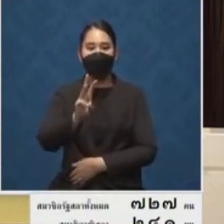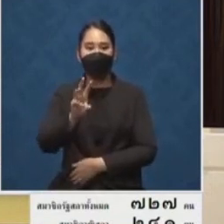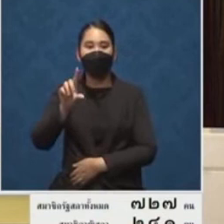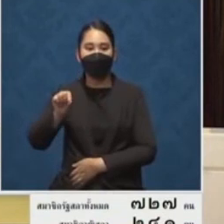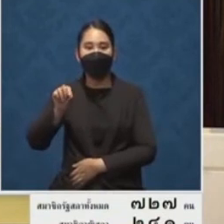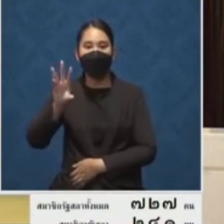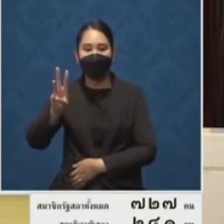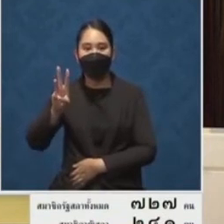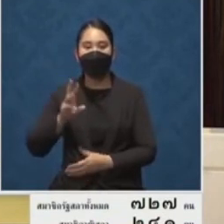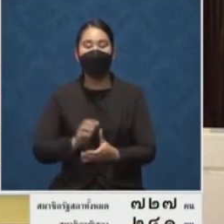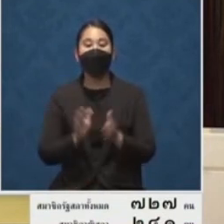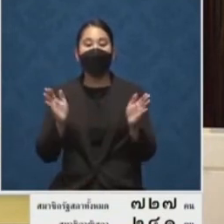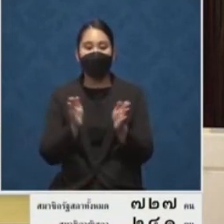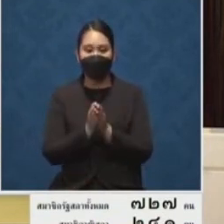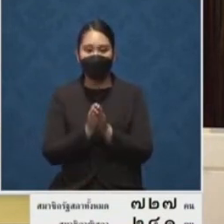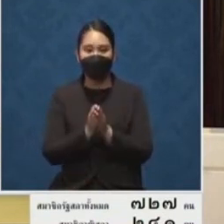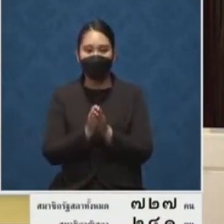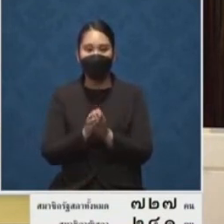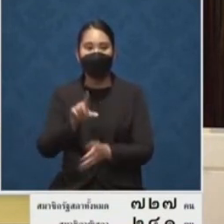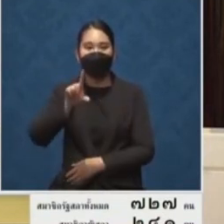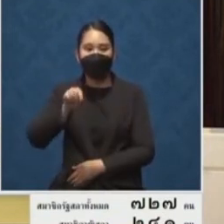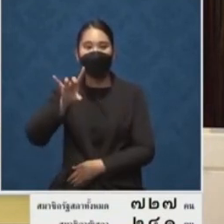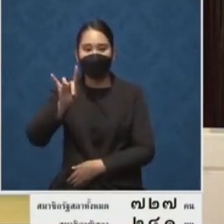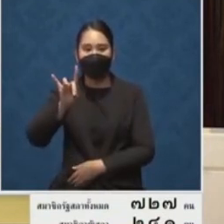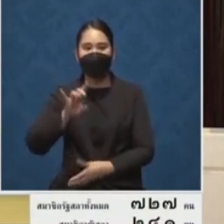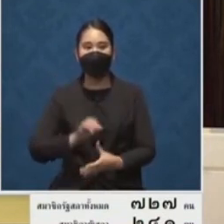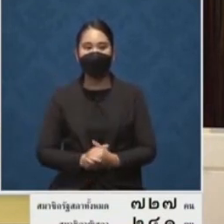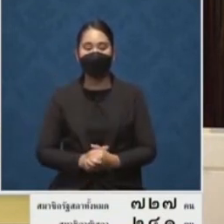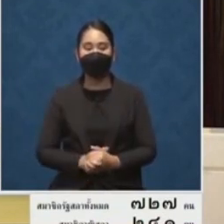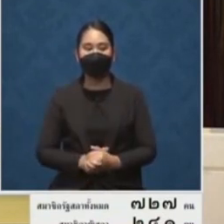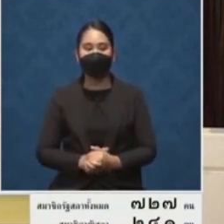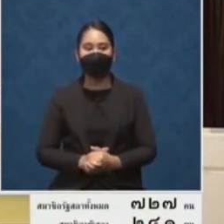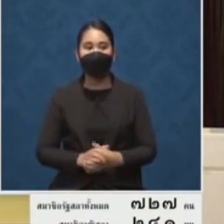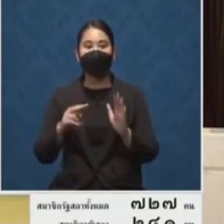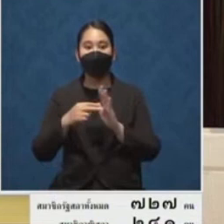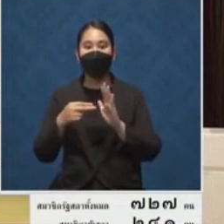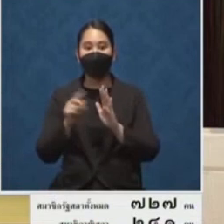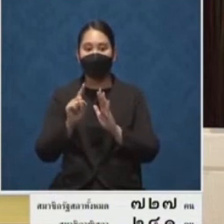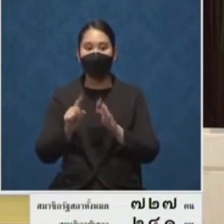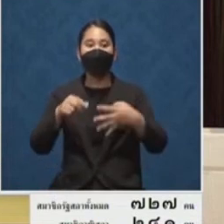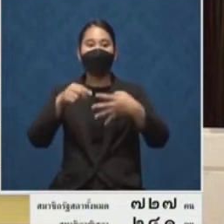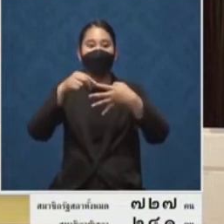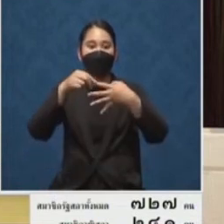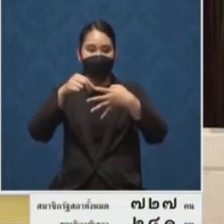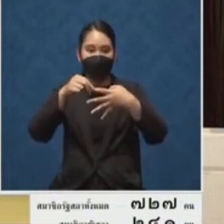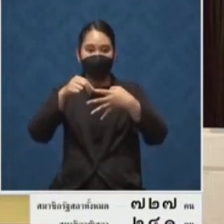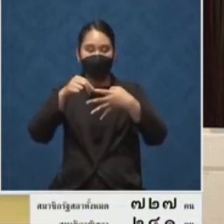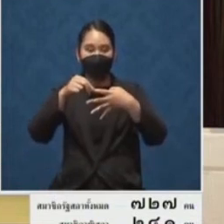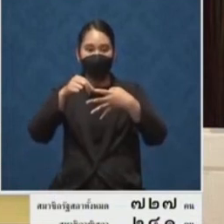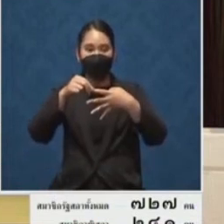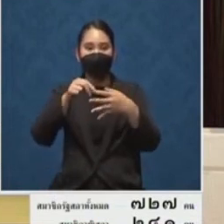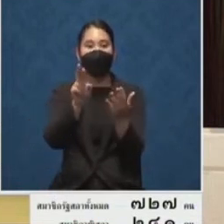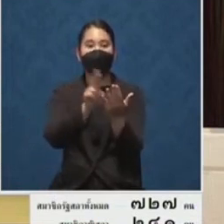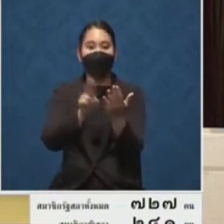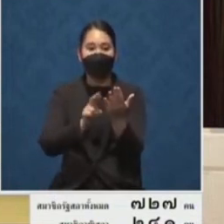คะแนนสส2คะแนนสว26รวม28